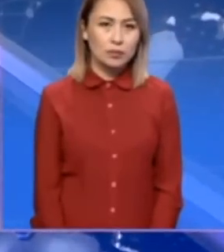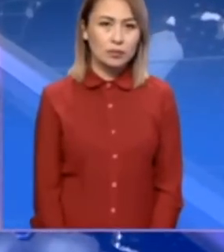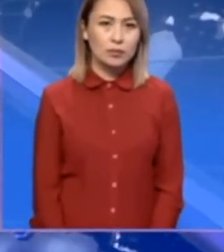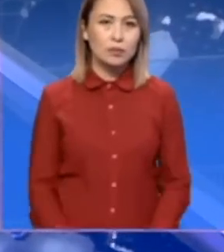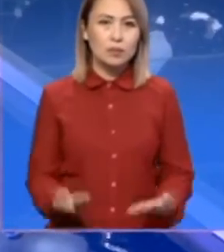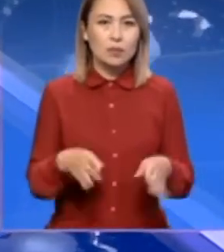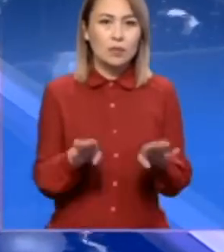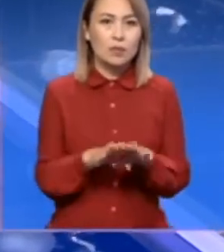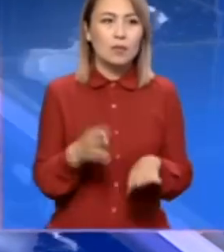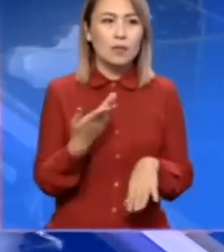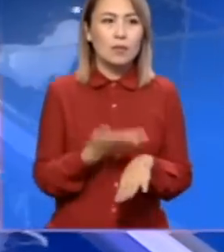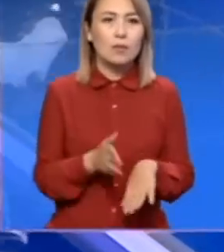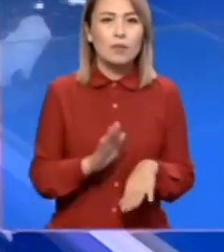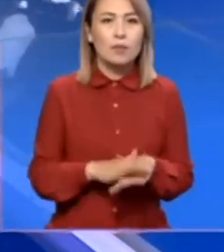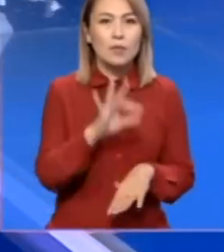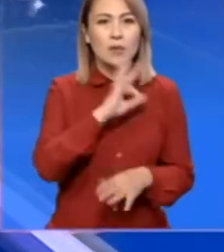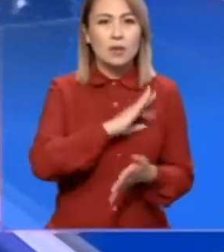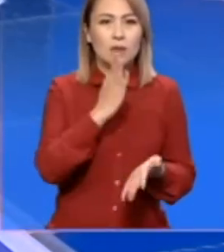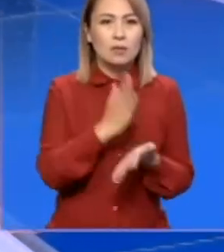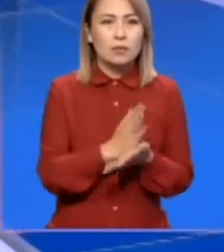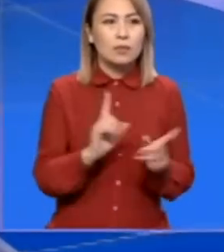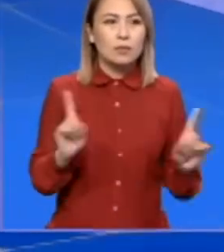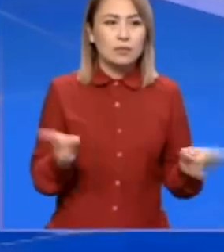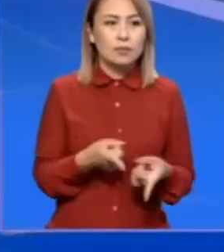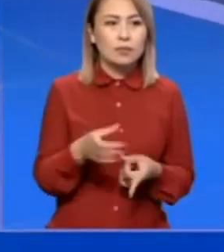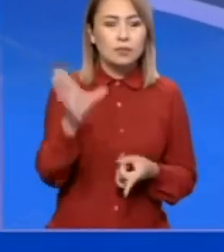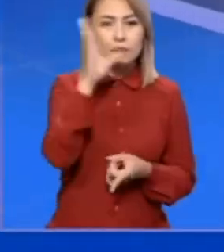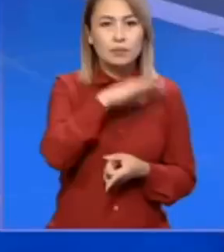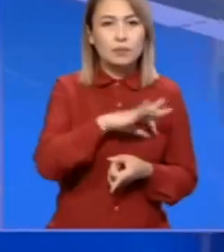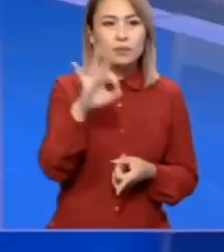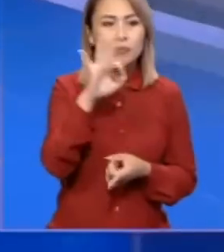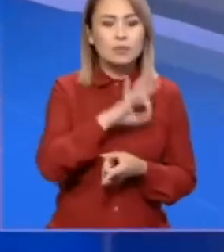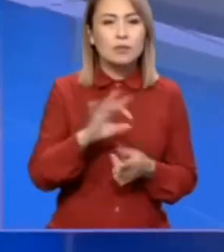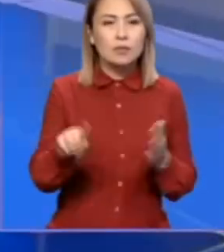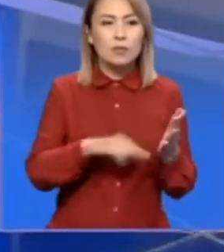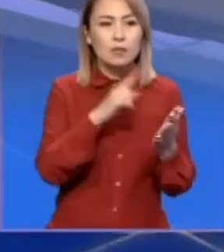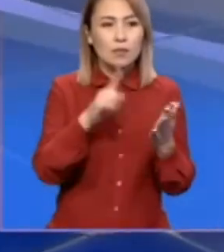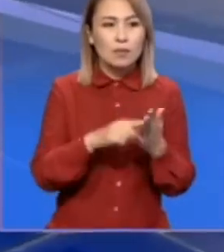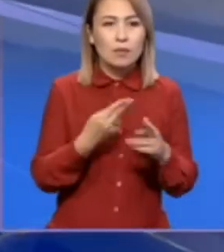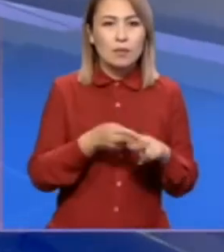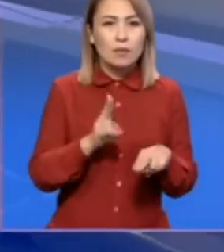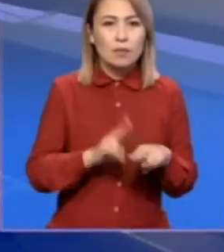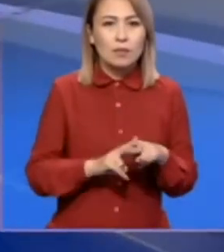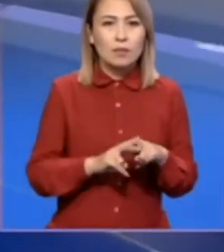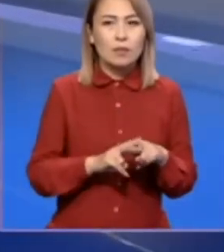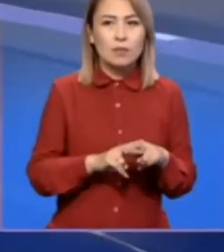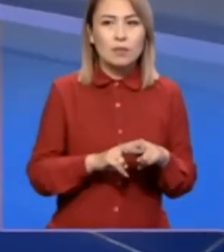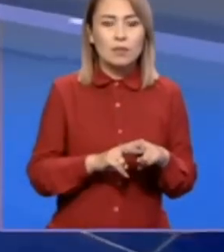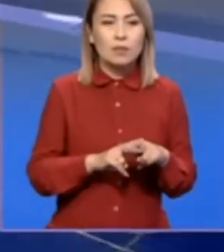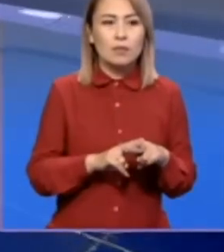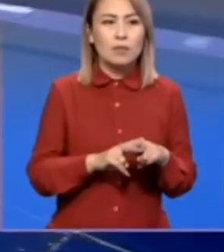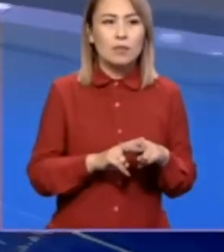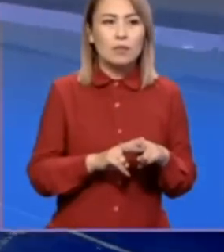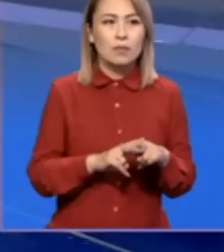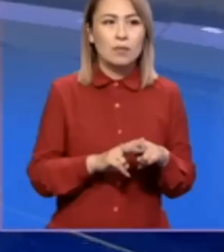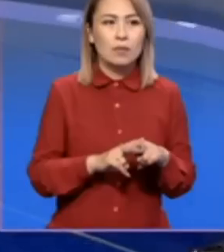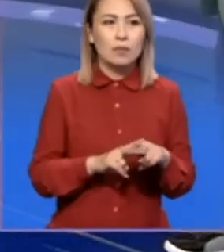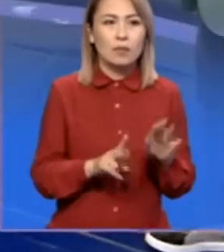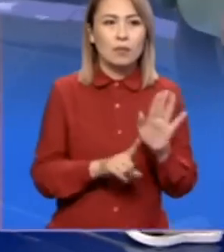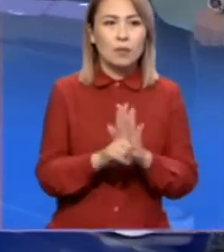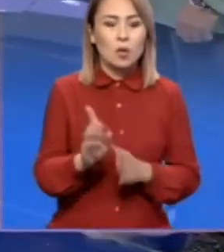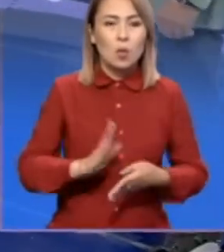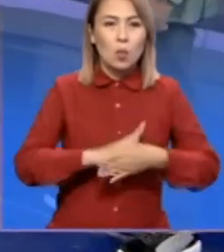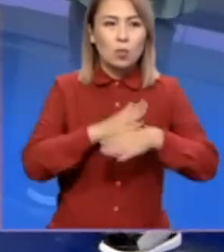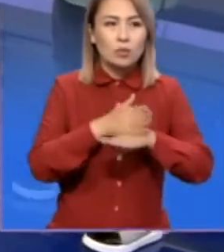Ал бұл балама жол қаншалықты тиімді, қалай дамыталамыз? Осы сұрақтарды қазір апта қонағымен талқылаймыз. Біздің